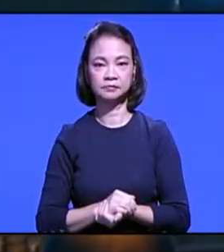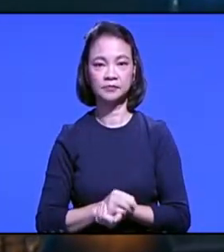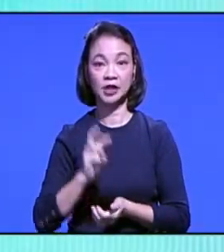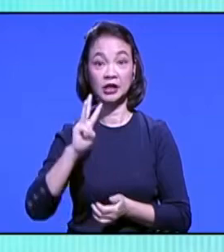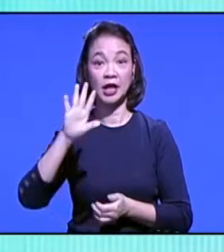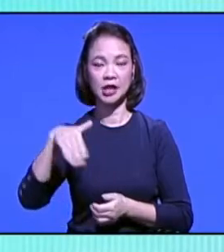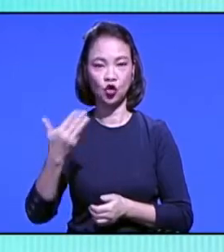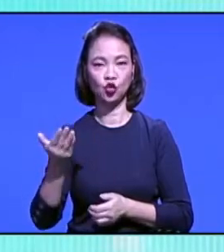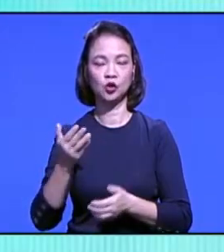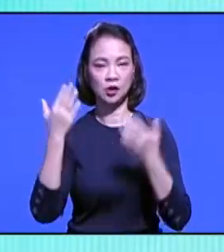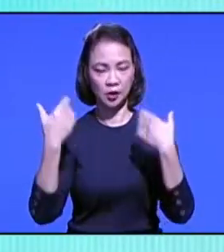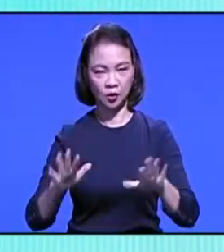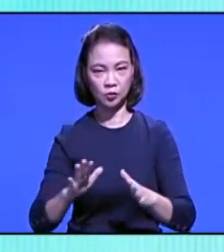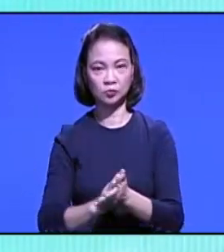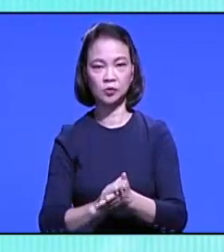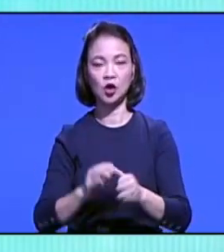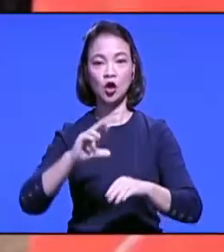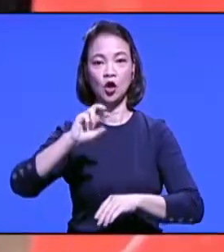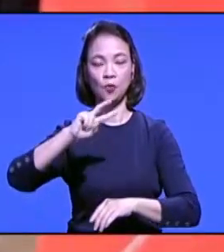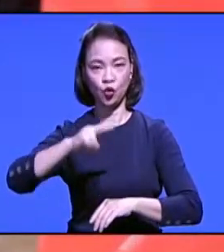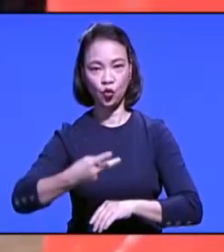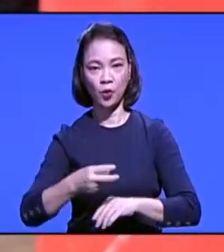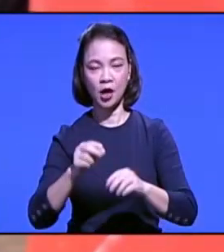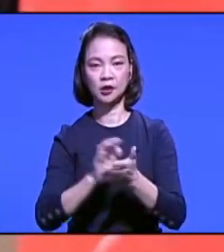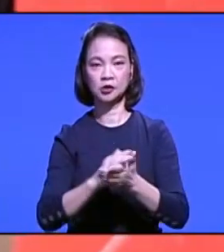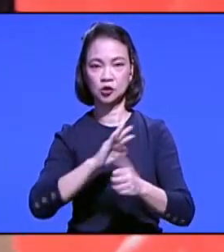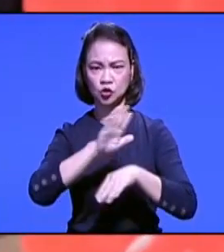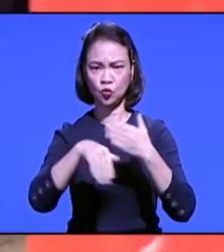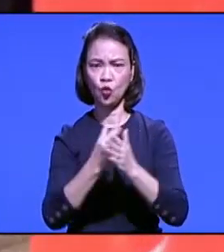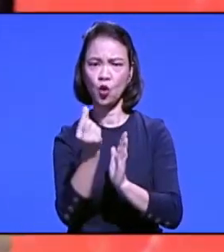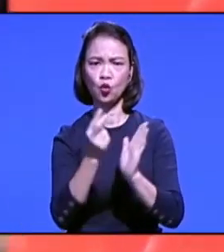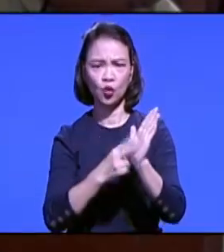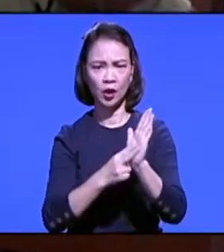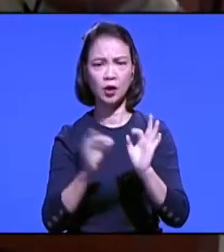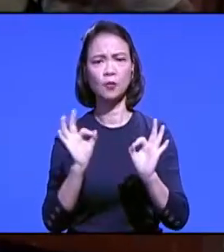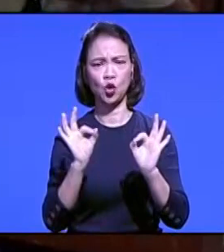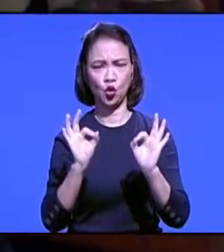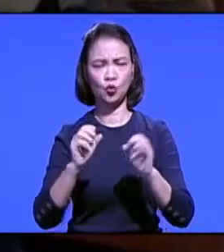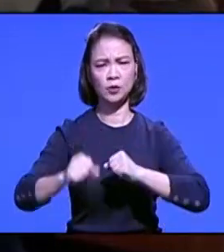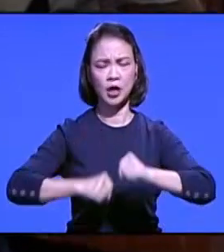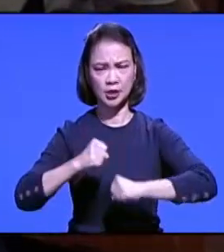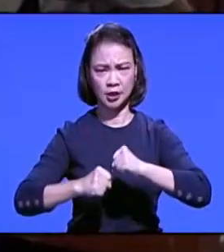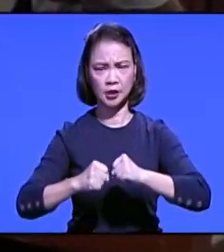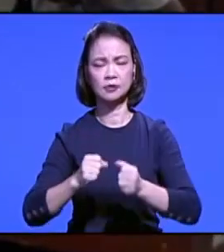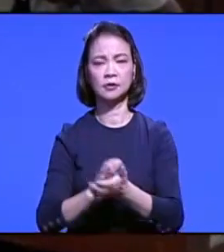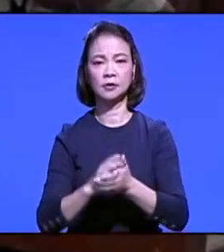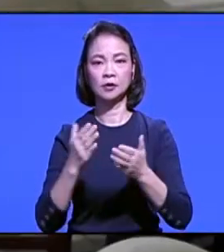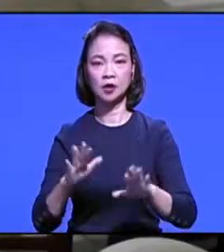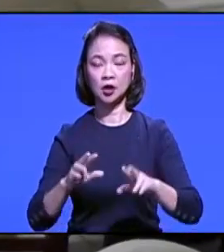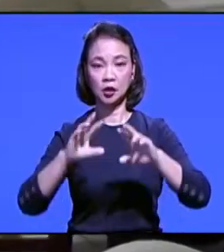3 tahun berlalu, baik perubahan format maupun penghapusan ujian nasional belum juga dilaksanakan. Hasil kajian pun